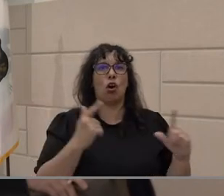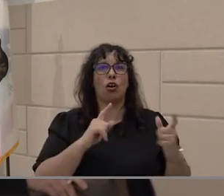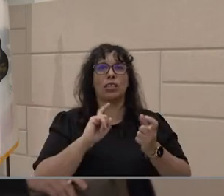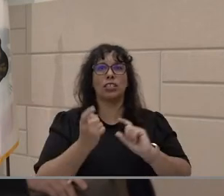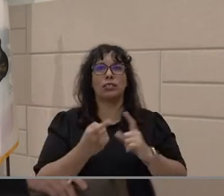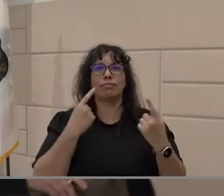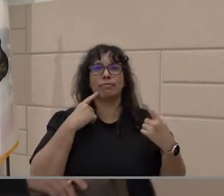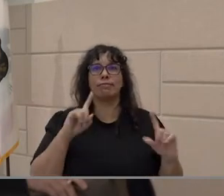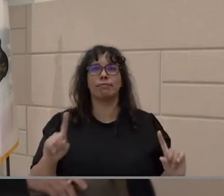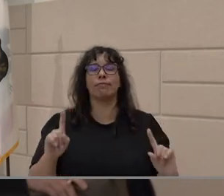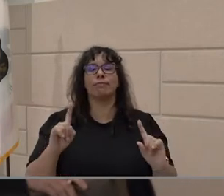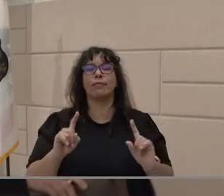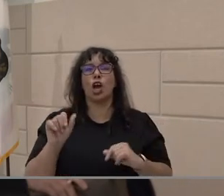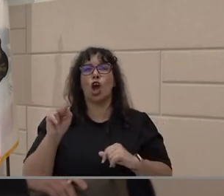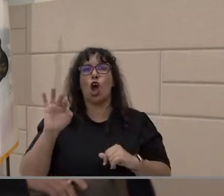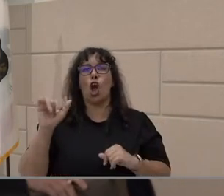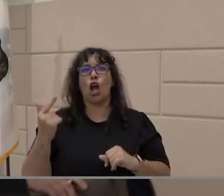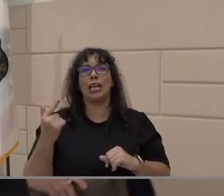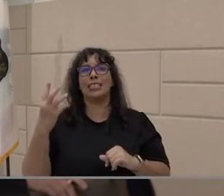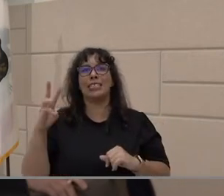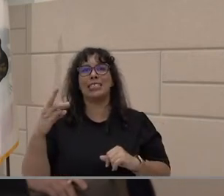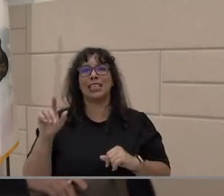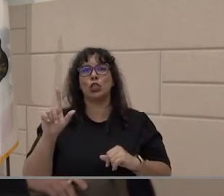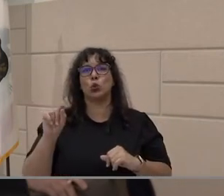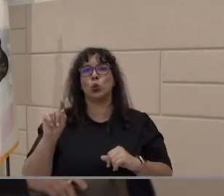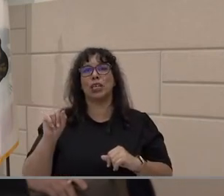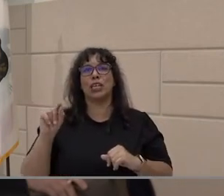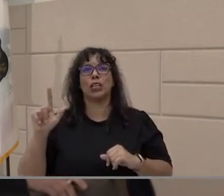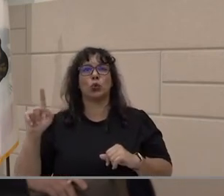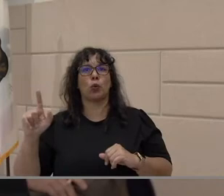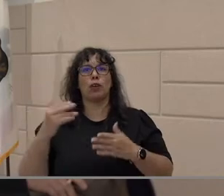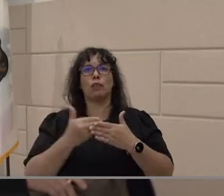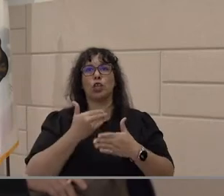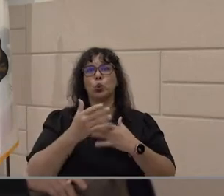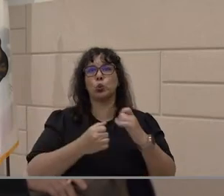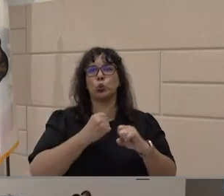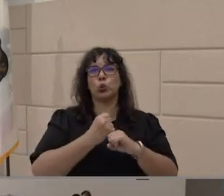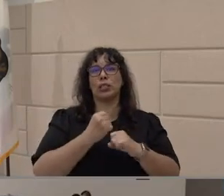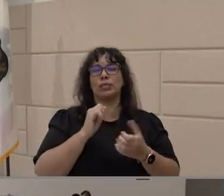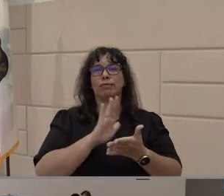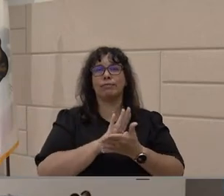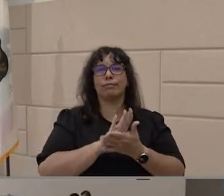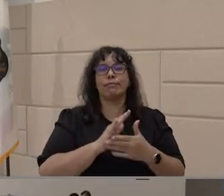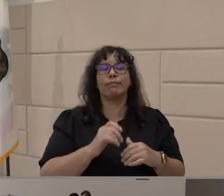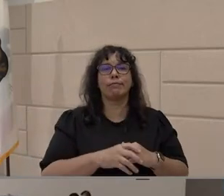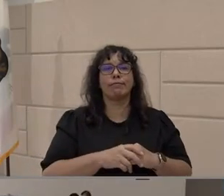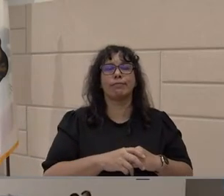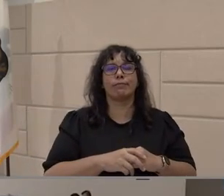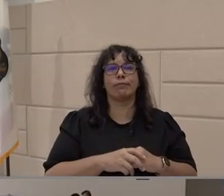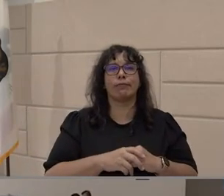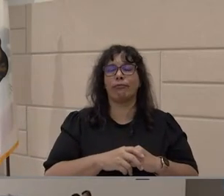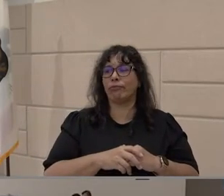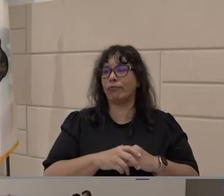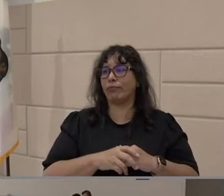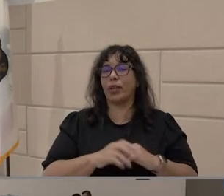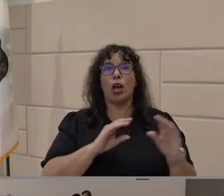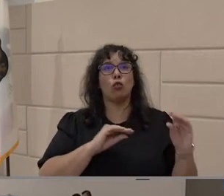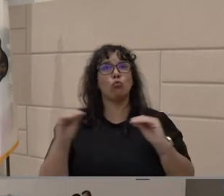ផ្លាស់ប្ដូរនឹងចាប់ផ្ដើមពីខែ4ទី16 2021